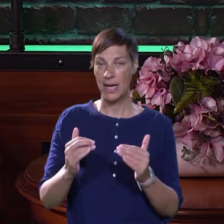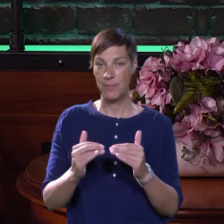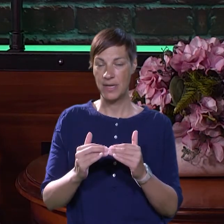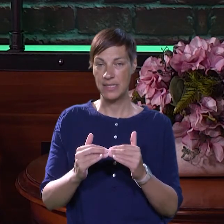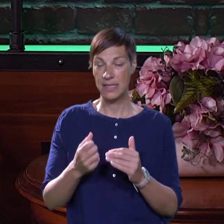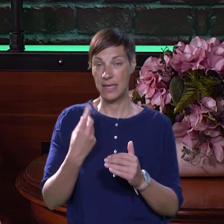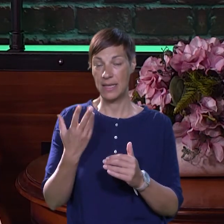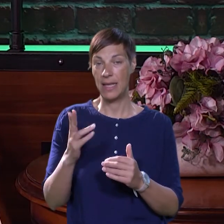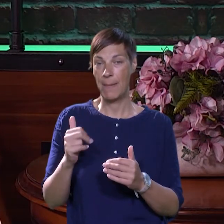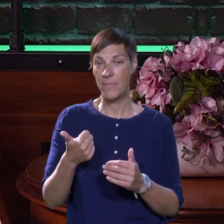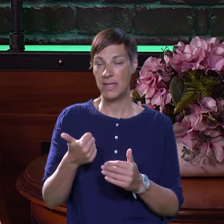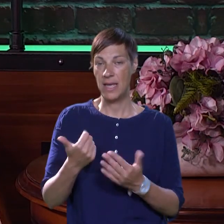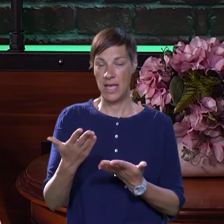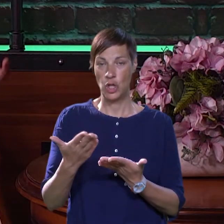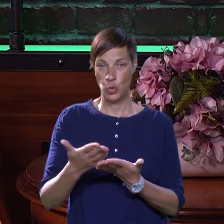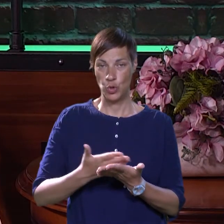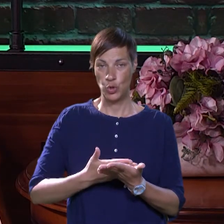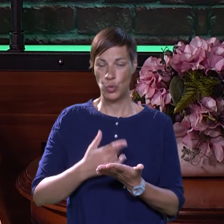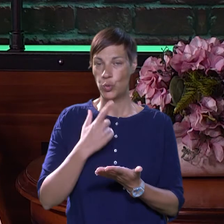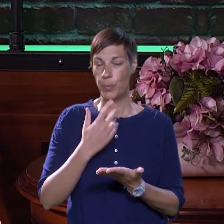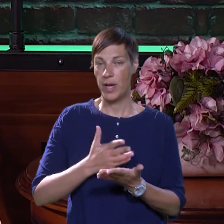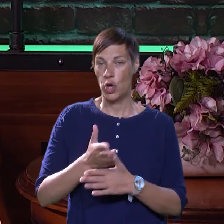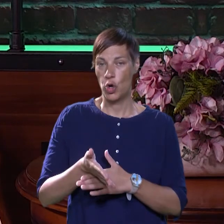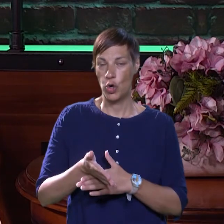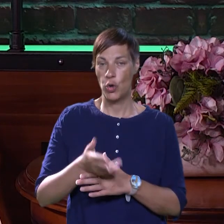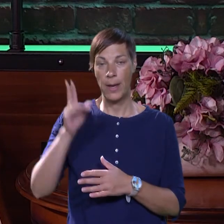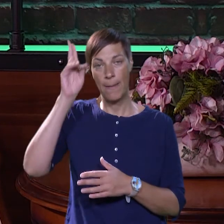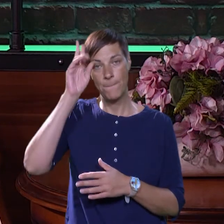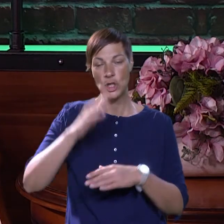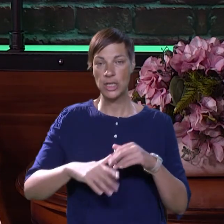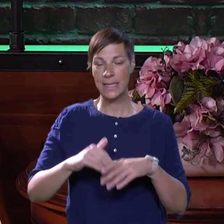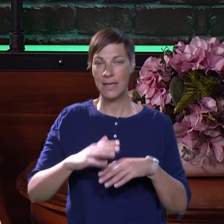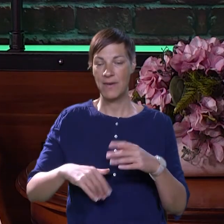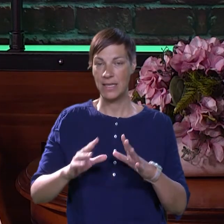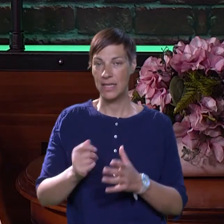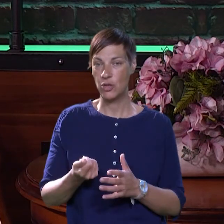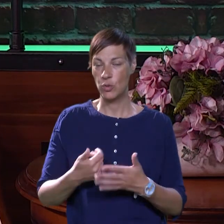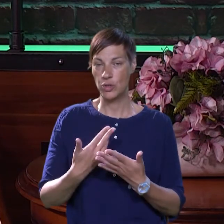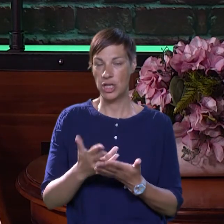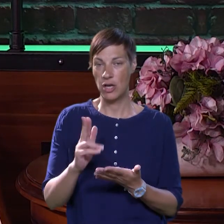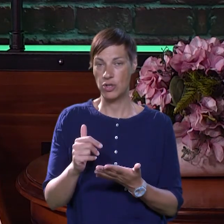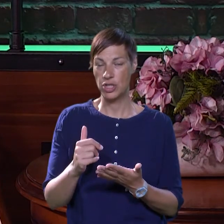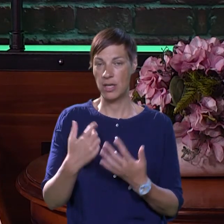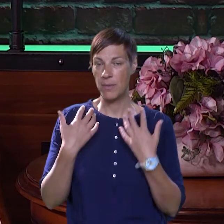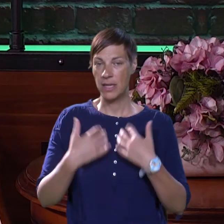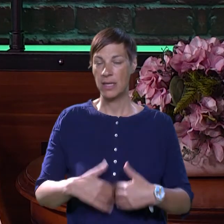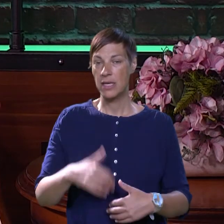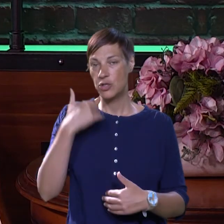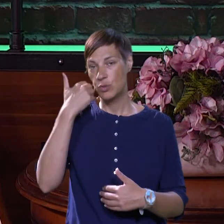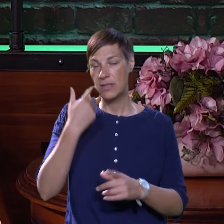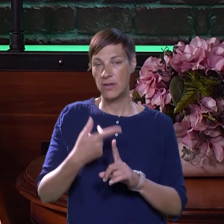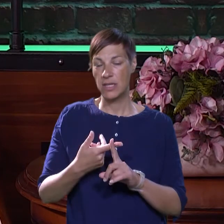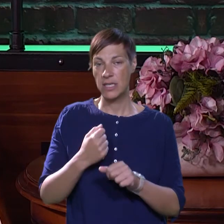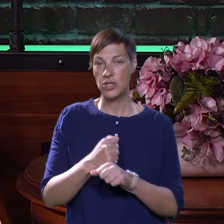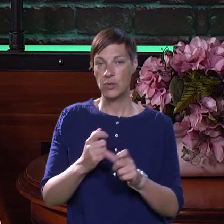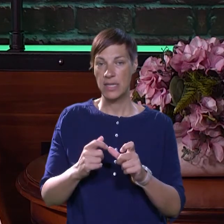regionalnim razinama. I kad vi onda imate tu jednu strukturu preko koje vi možete kvalitetno uključivati, kao što imate kičmu u Crvenom križu